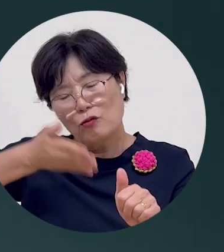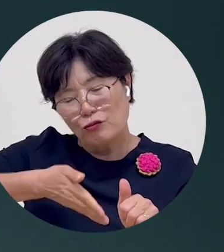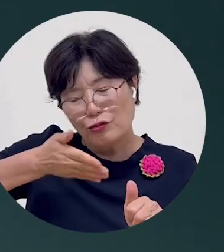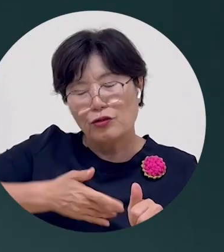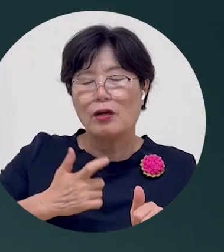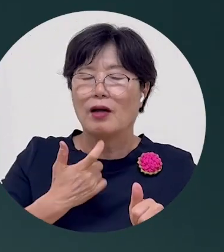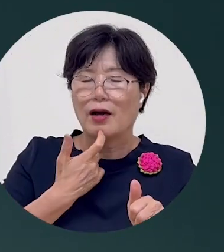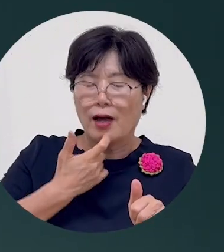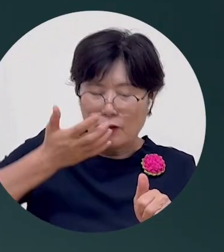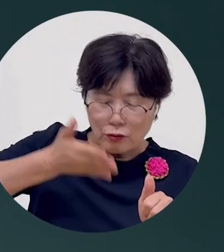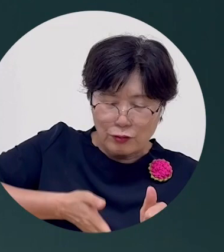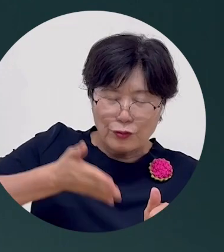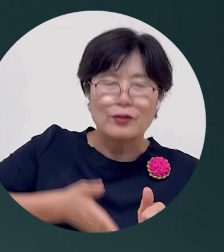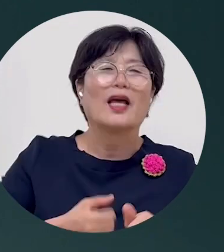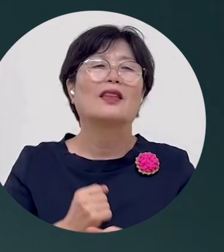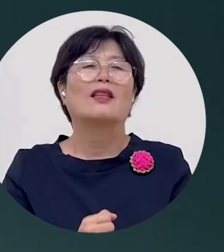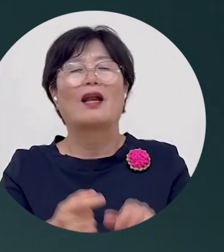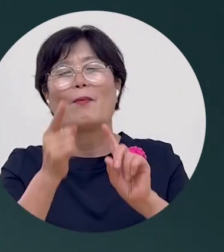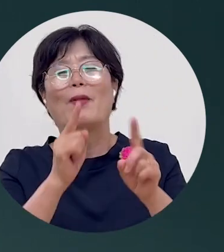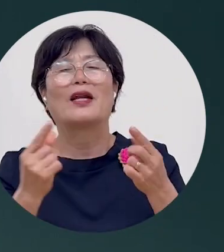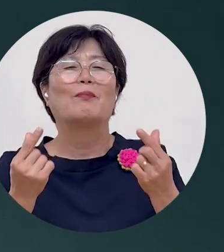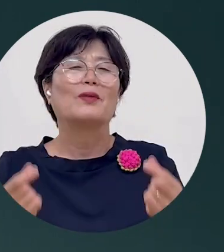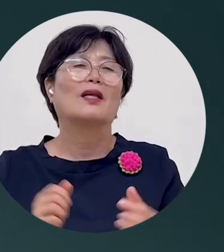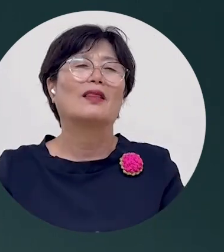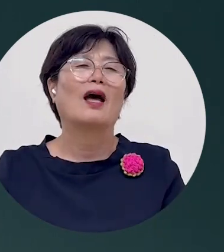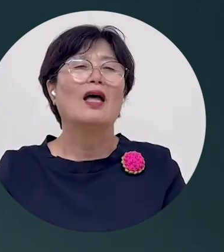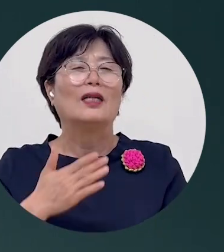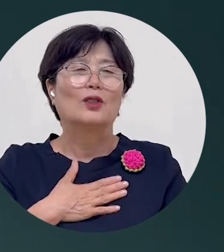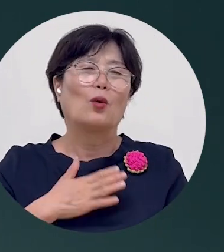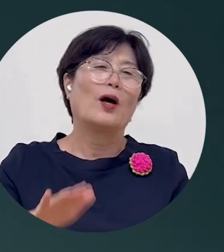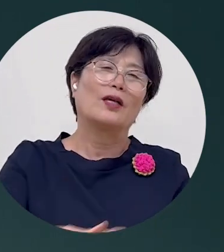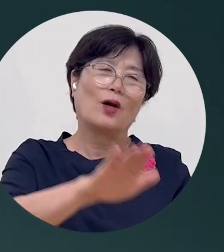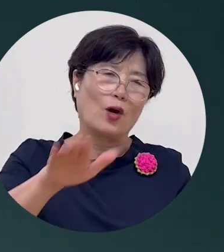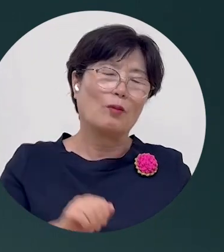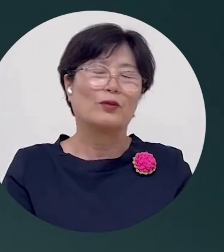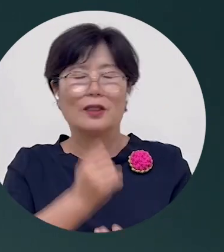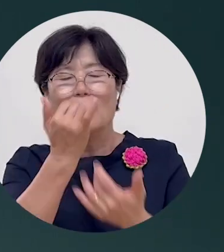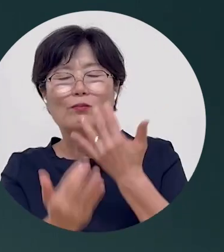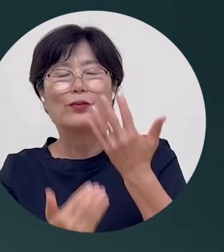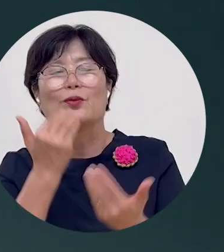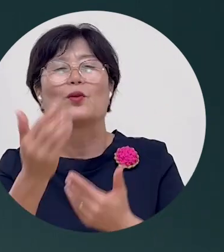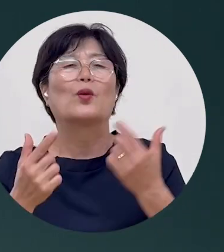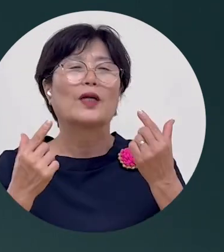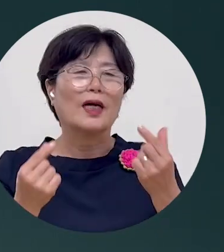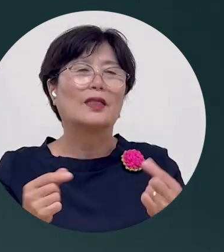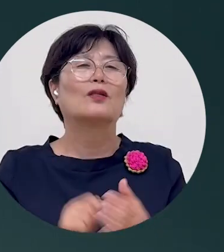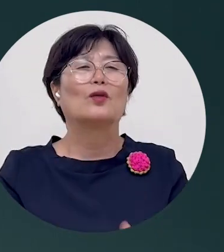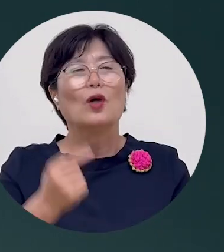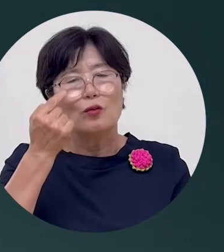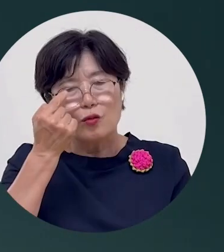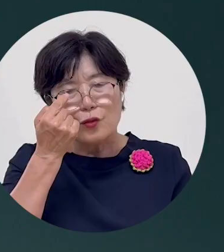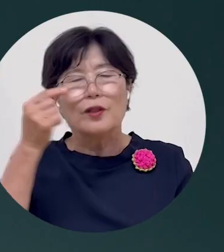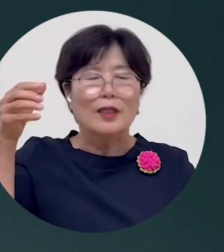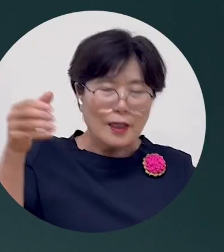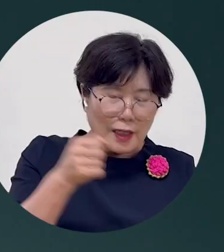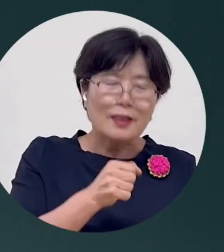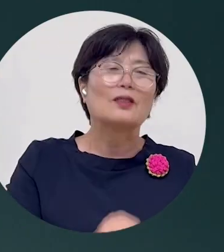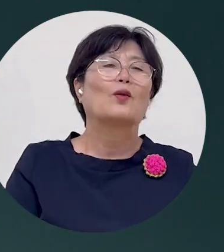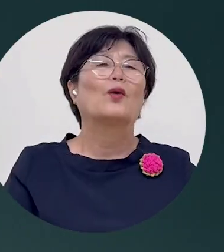간구했다. 그런 말씀이죠. 저와 여러분이 불꽃 같은